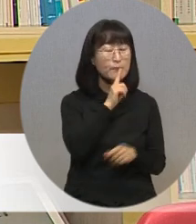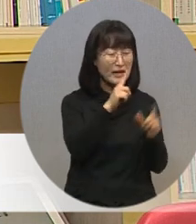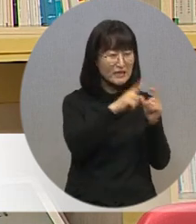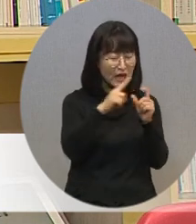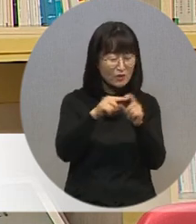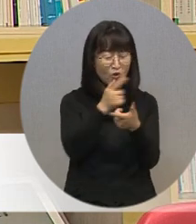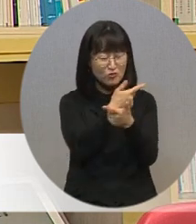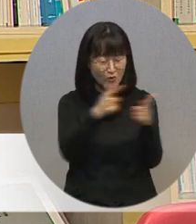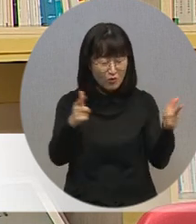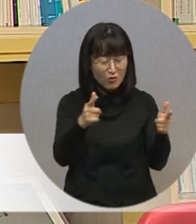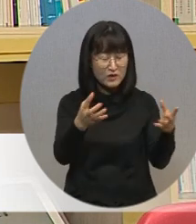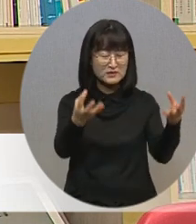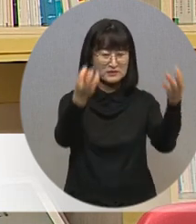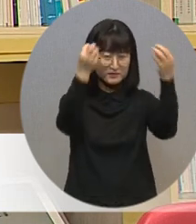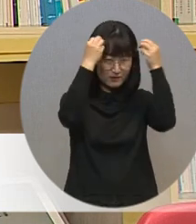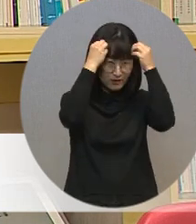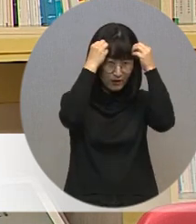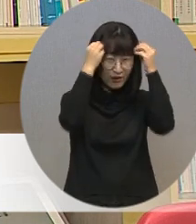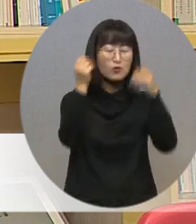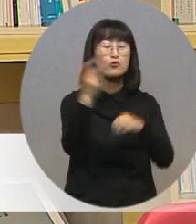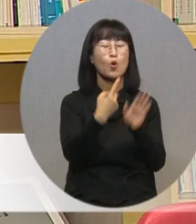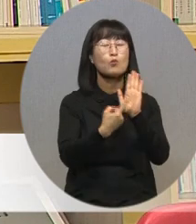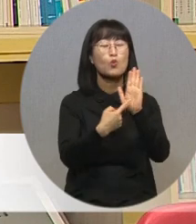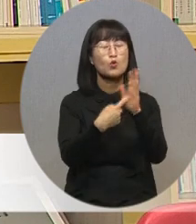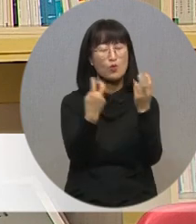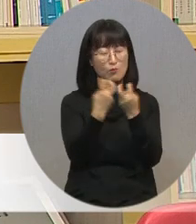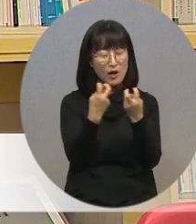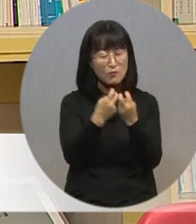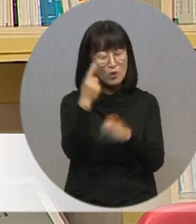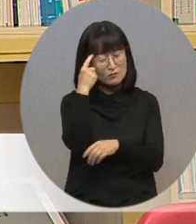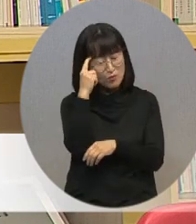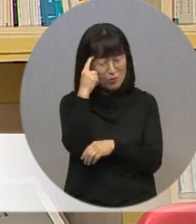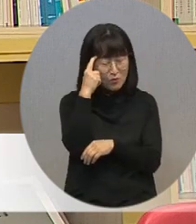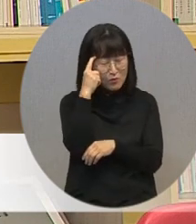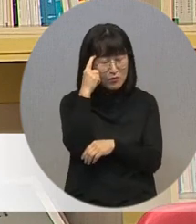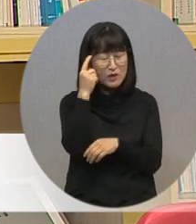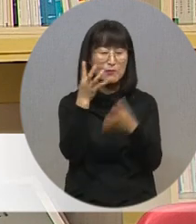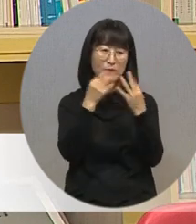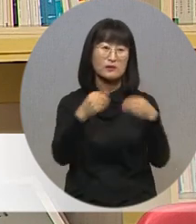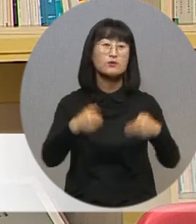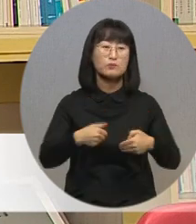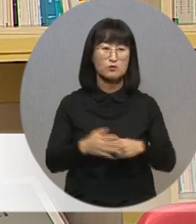표현 방법을 항상 염두에 두고 고민을 하셔야 돼요. 그러니까 저는